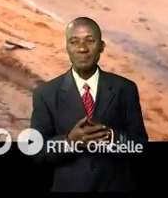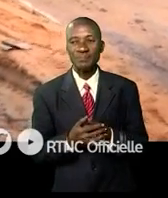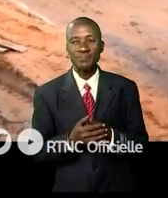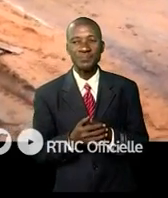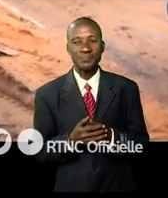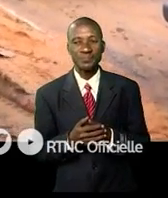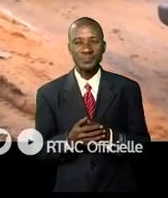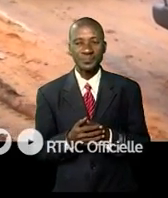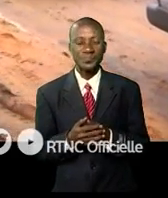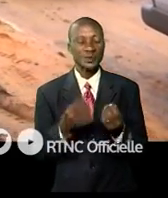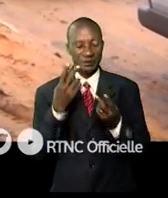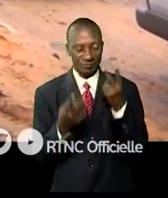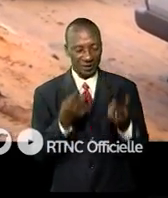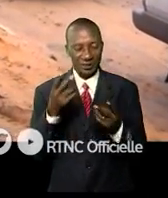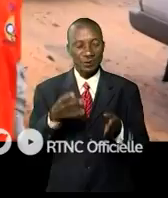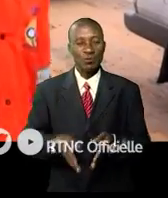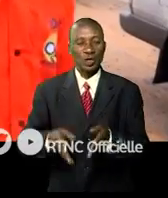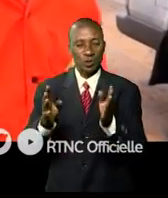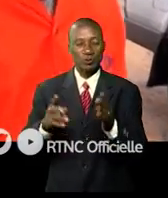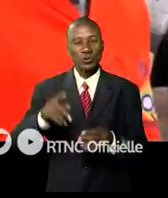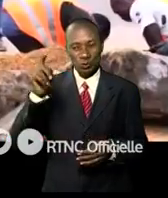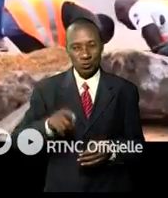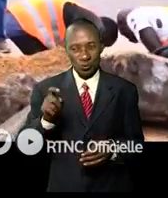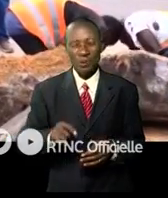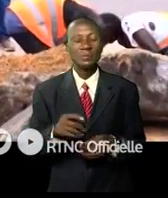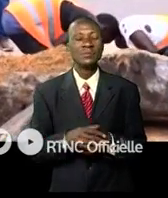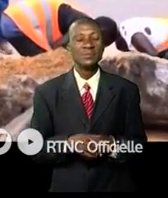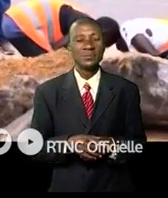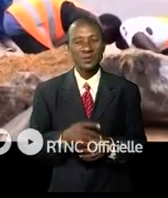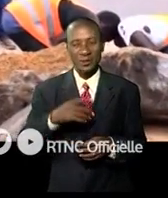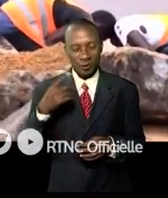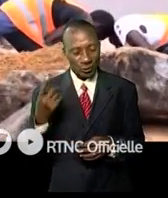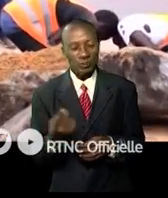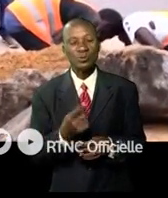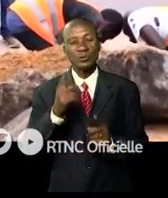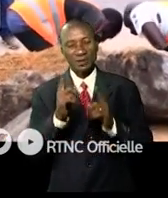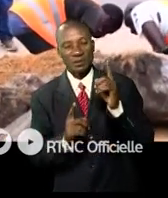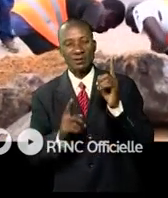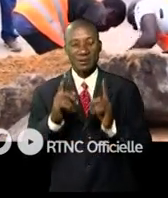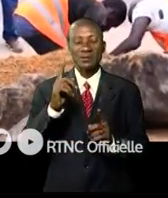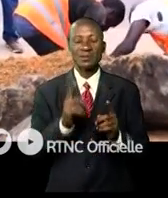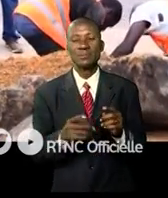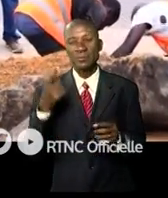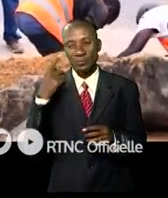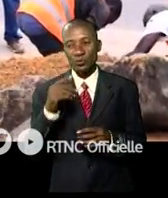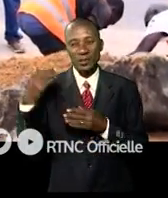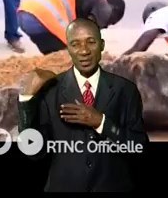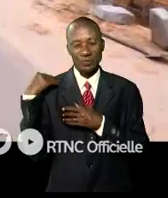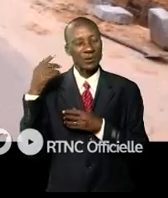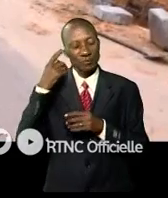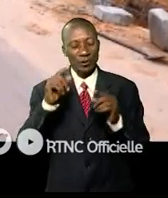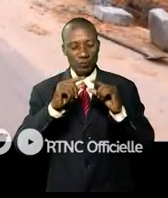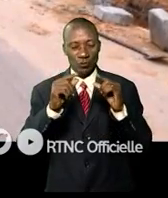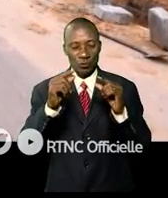visites d'inspection routière, il les faut de temps en temps. Elles permettent aux responsables du réseau routier, surtout sur la